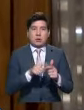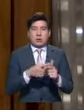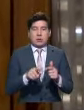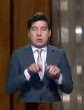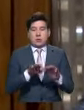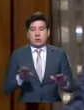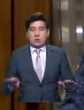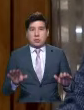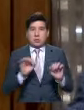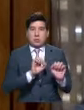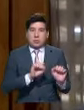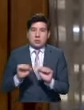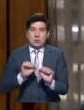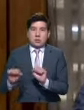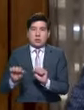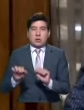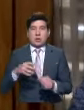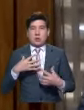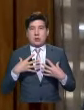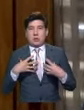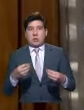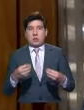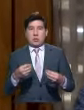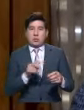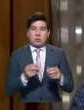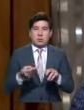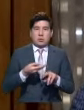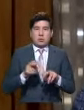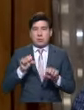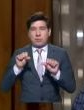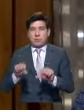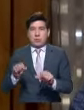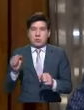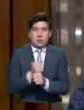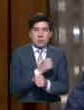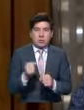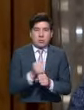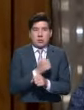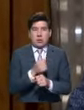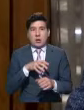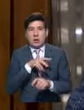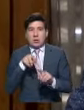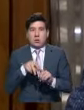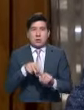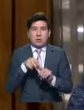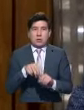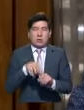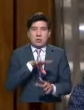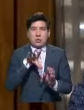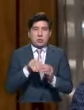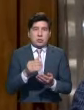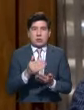қатар барлық құқы бұзылған денсаулықтарына қасақана жеңіл зиян келтірілген және ұрып-соғуға тап болған барлық азаматтардың құқығын